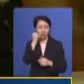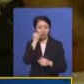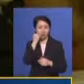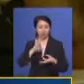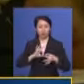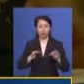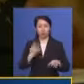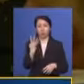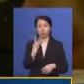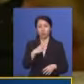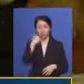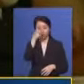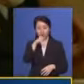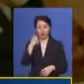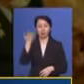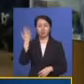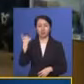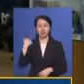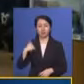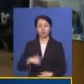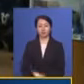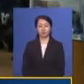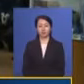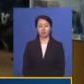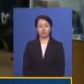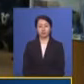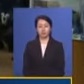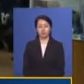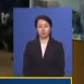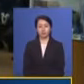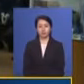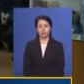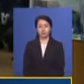прошедшей ровно 40 лет назад. Индира Баймухамбет при содействии пресс-службы департамента полиции.